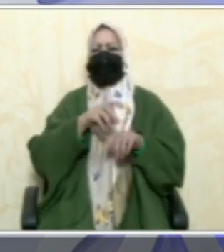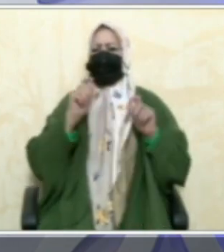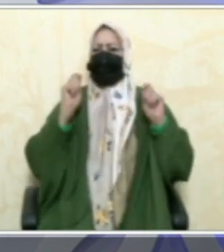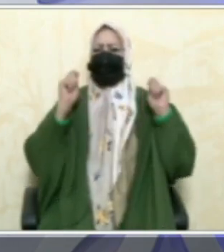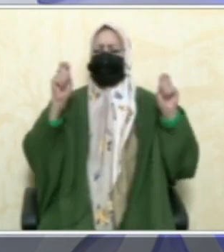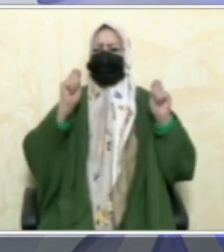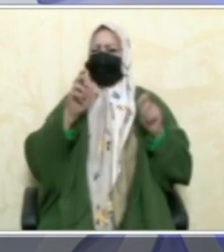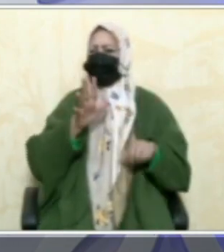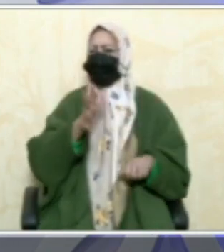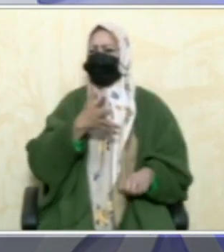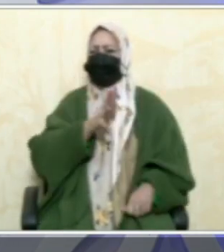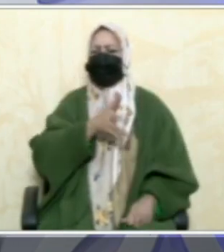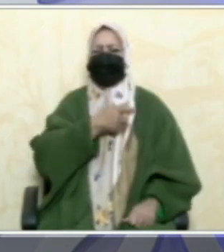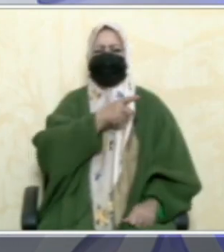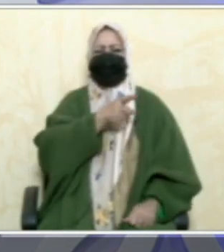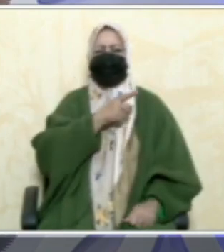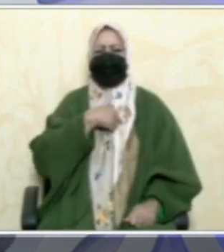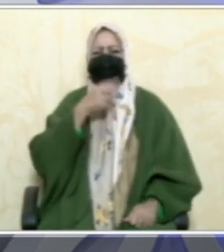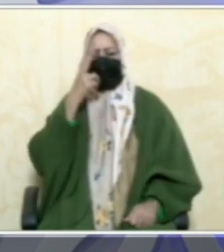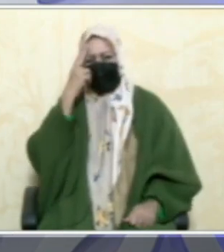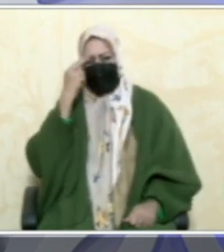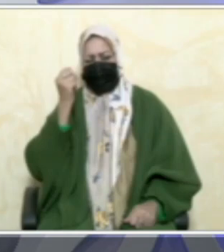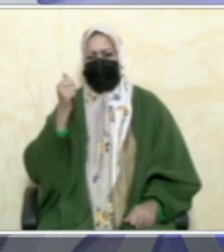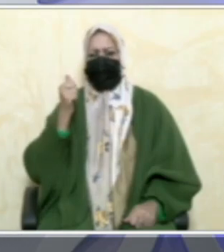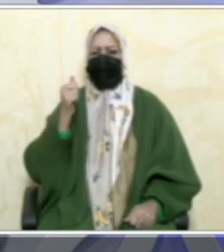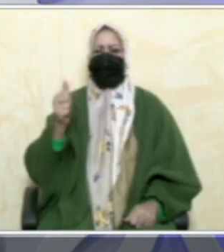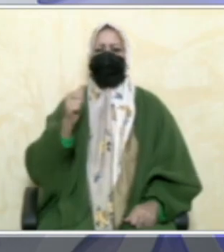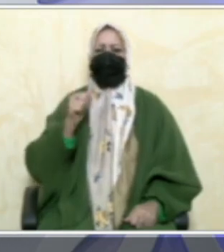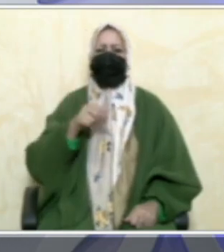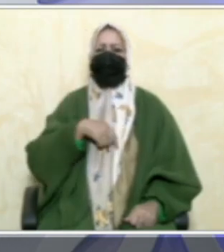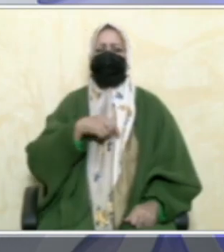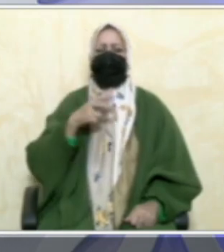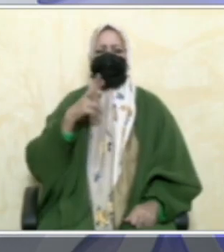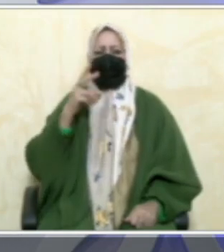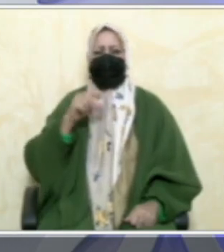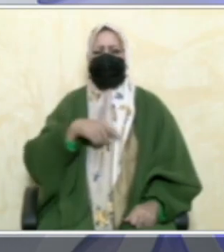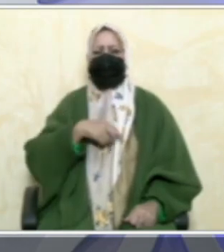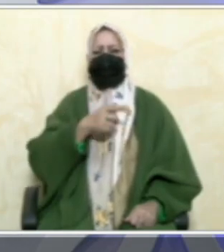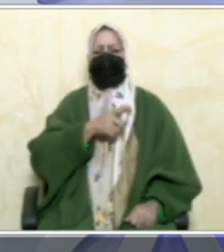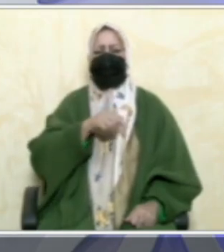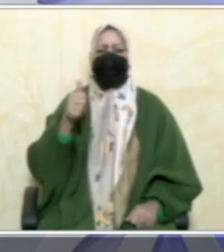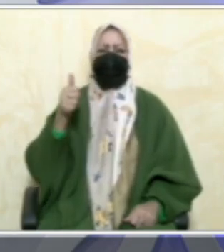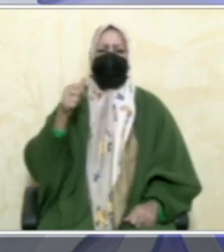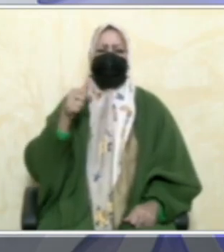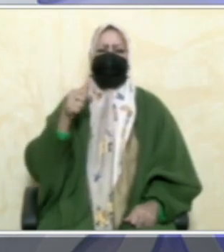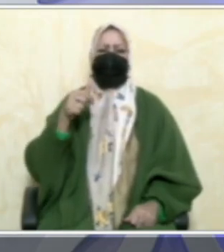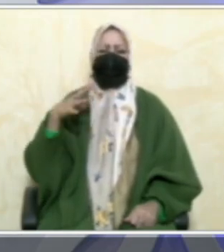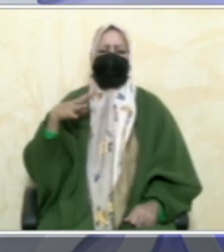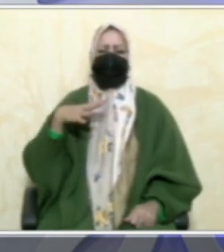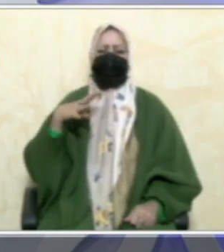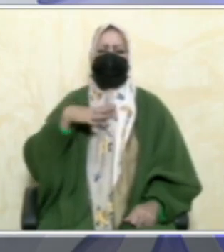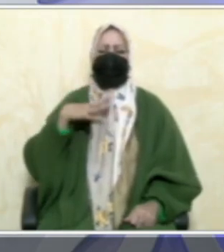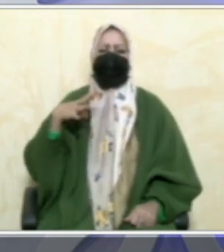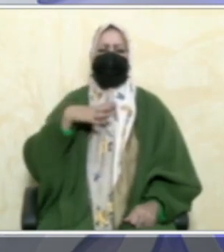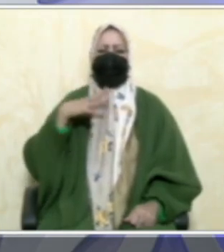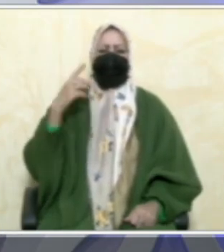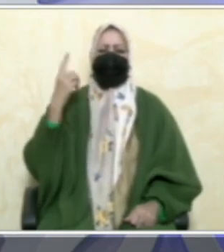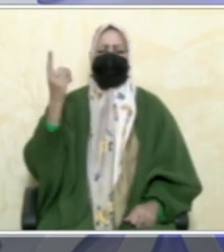هم يسمون فيهم دولة إسرائيل، هو هكذا يقول دولة إسرائيل ترد الصاع بالصاع. الحمد لله